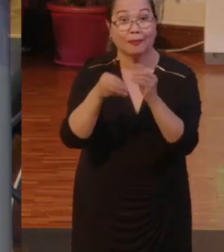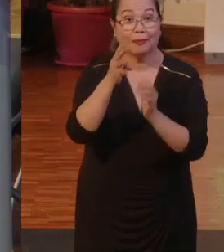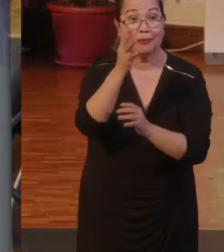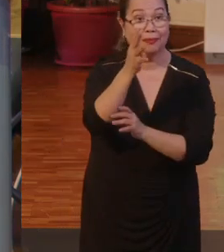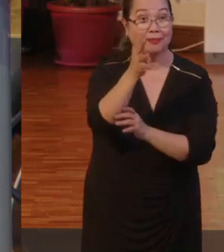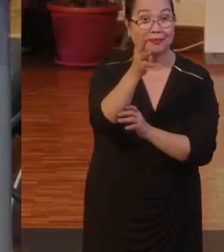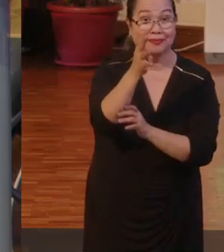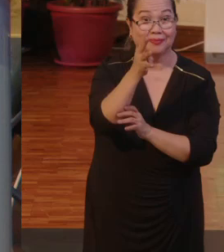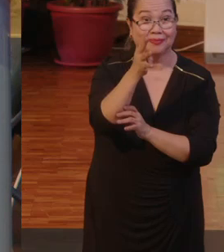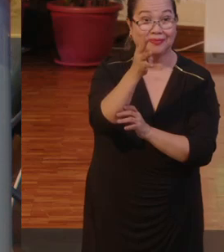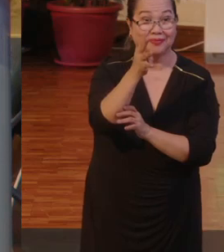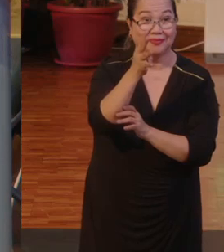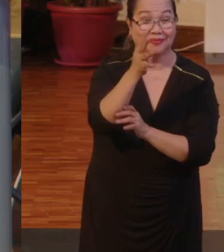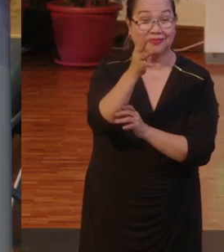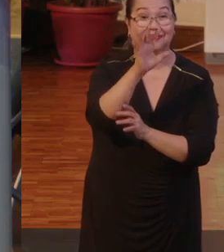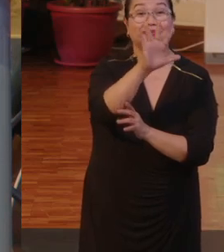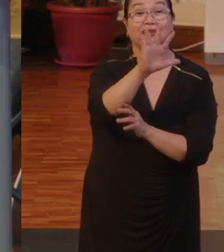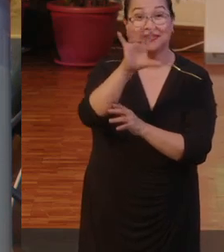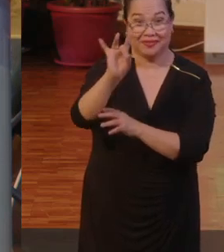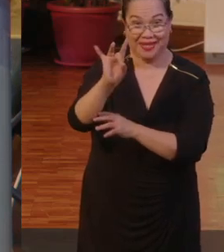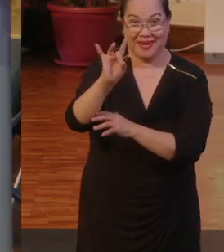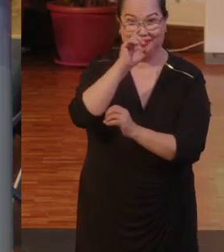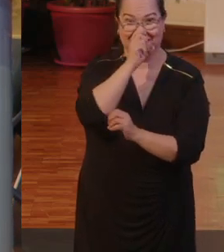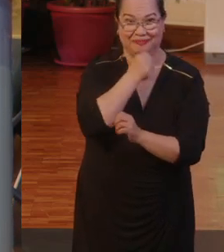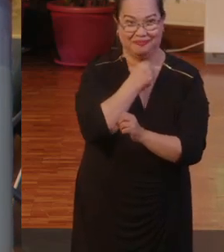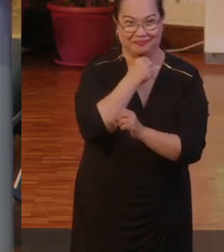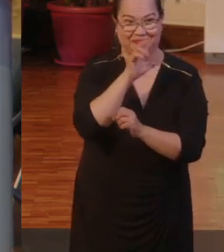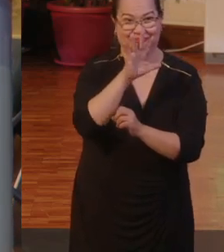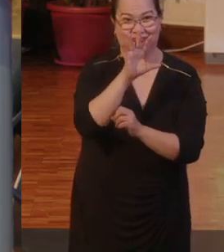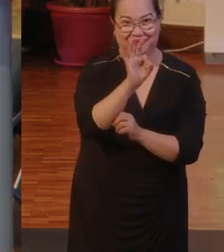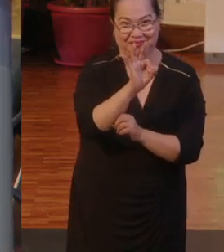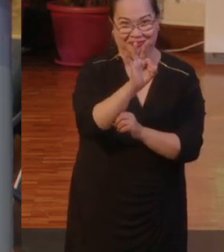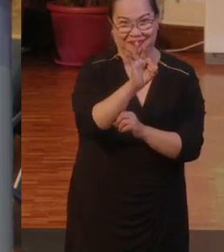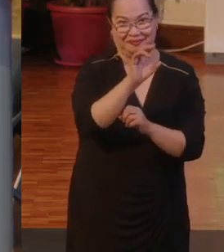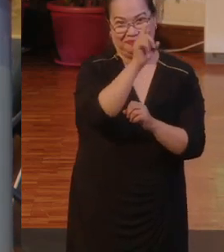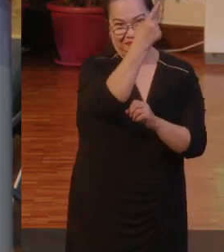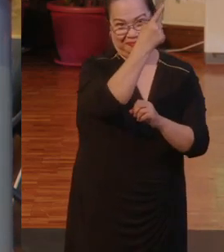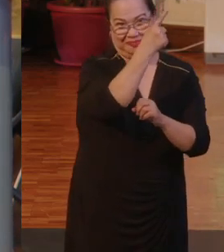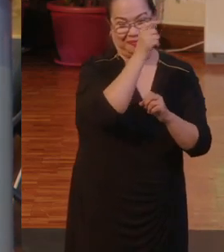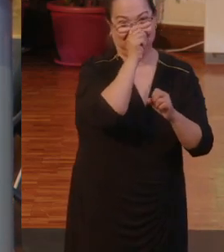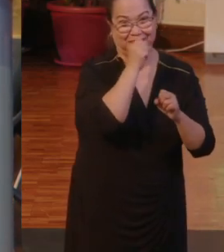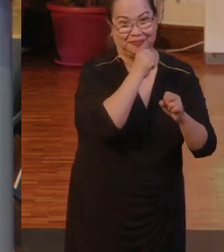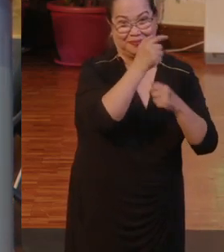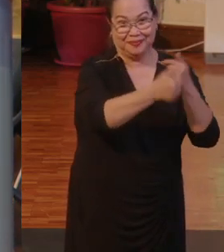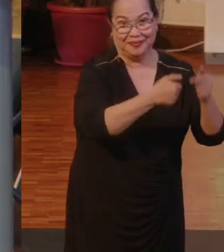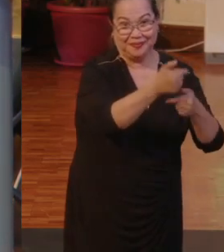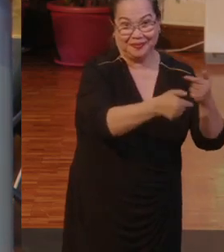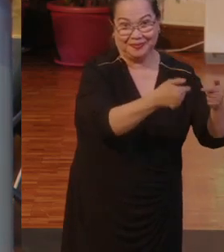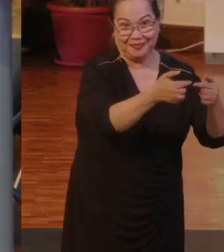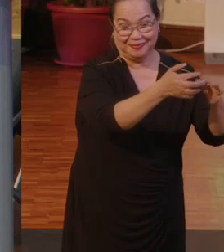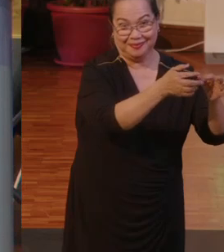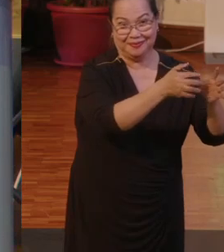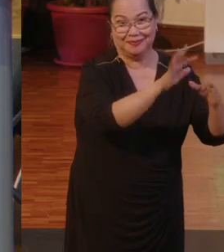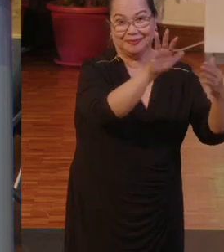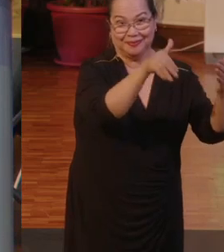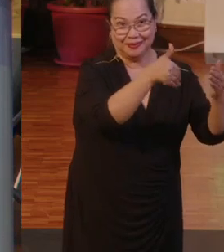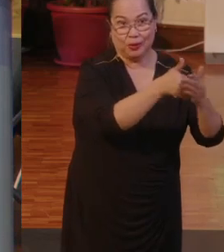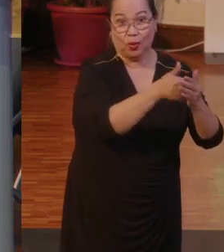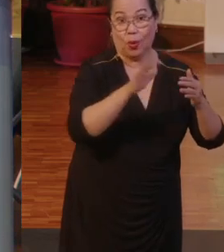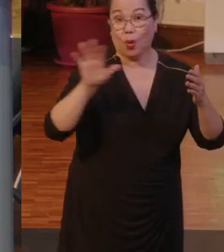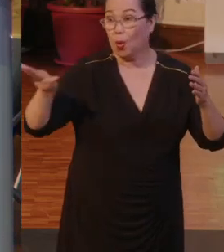sa Promised Land, 58 na po yung pinakamatanda. Yung pong generation na yon, naalala